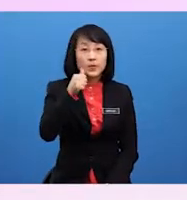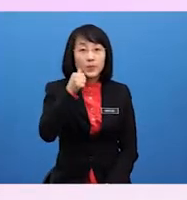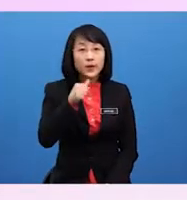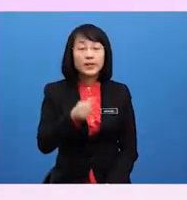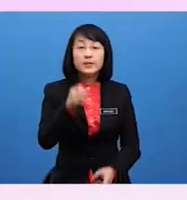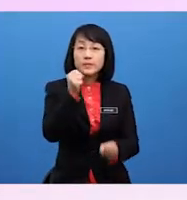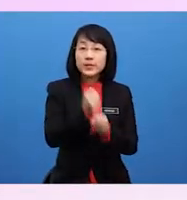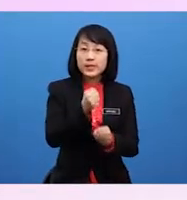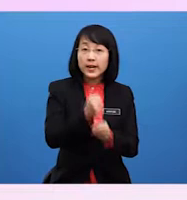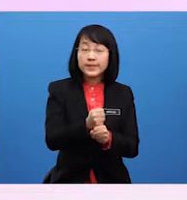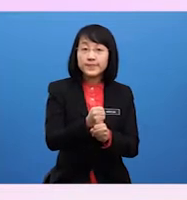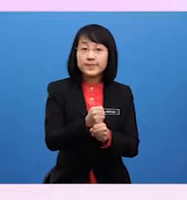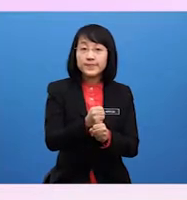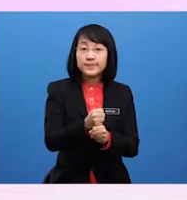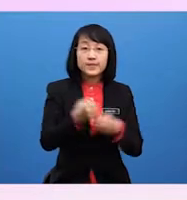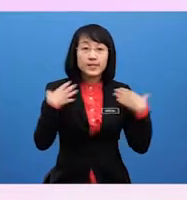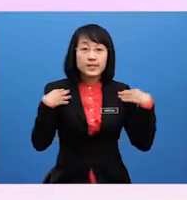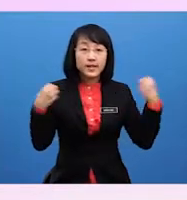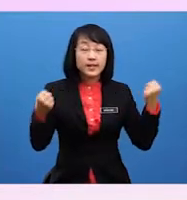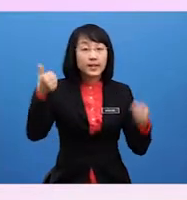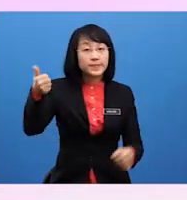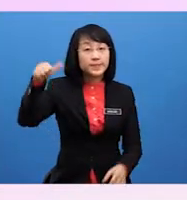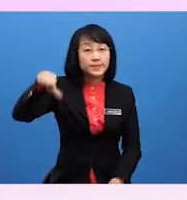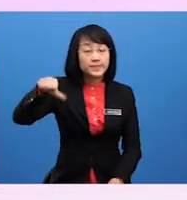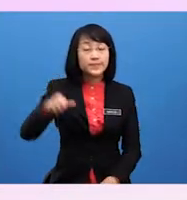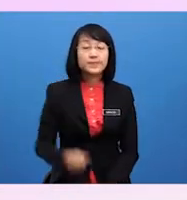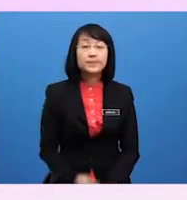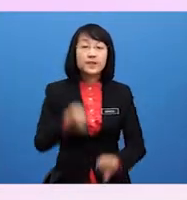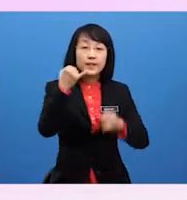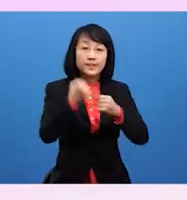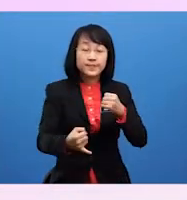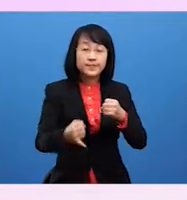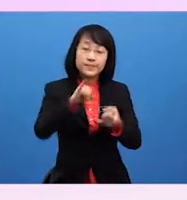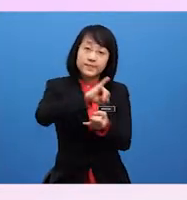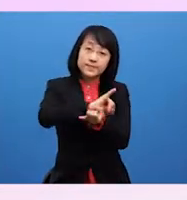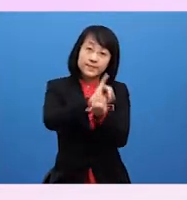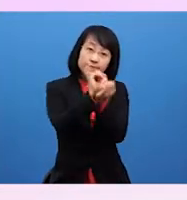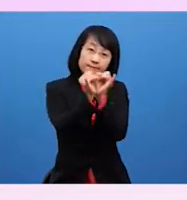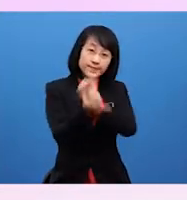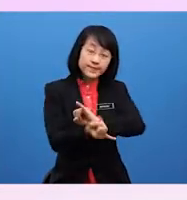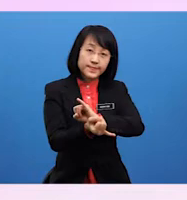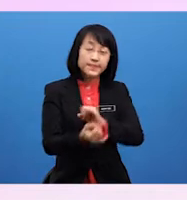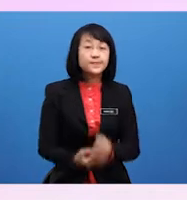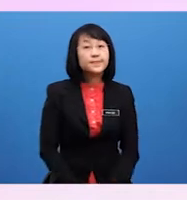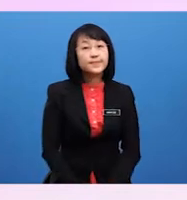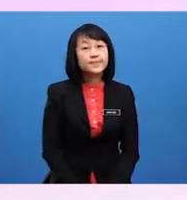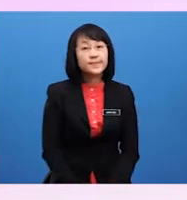pekerjaan, keadaan kesihatan dan yang terakhir ialah faktor